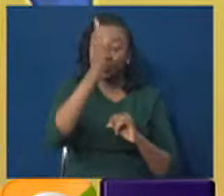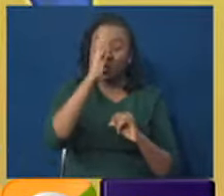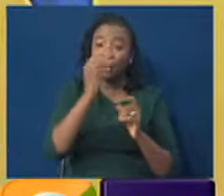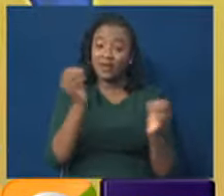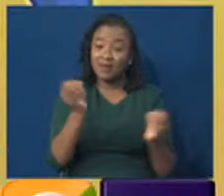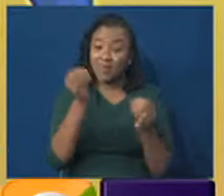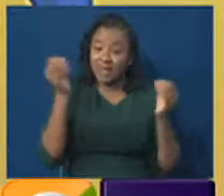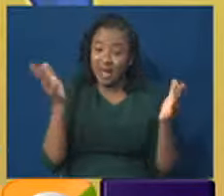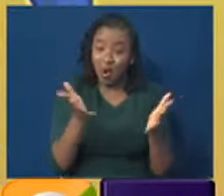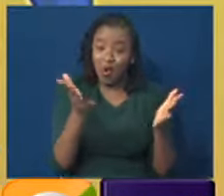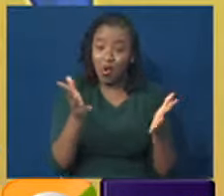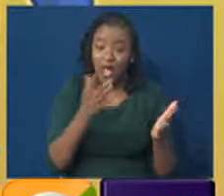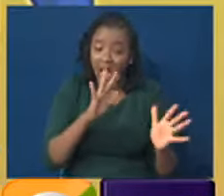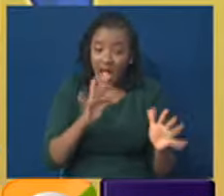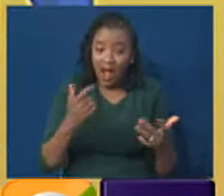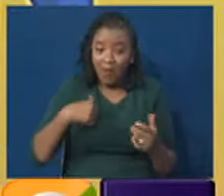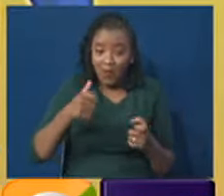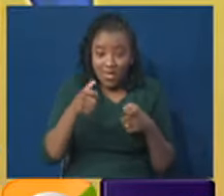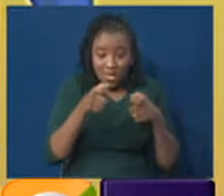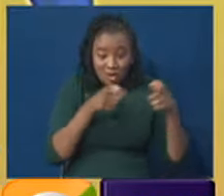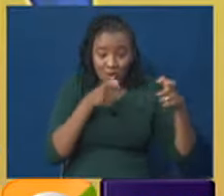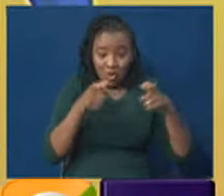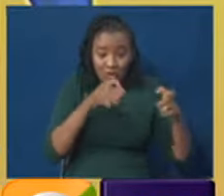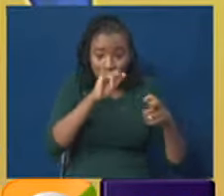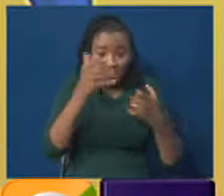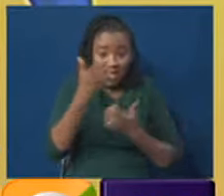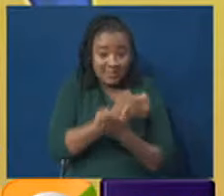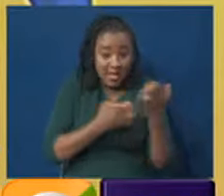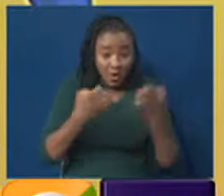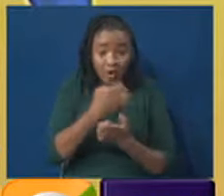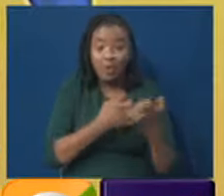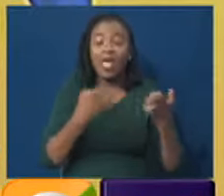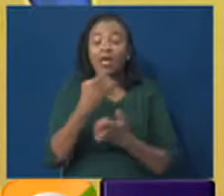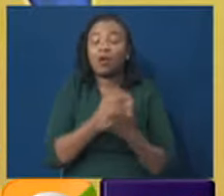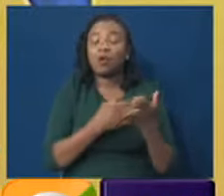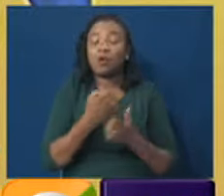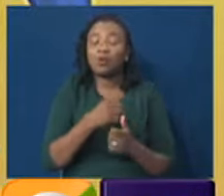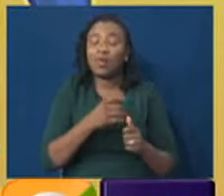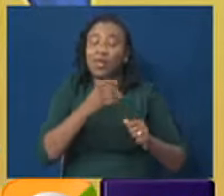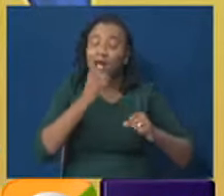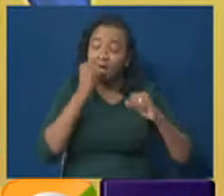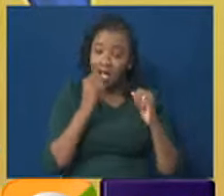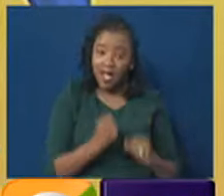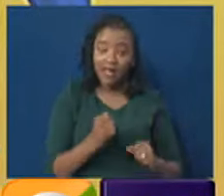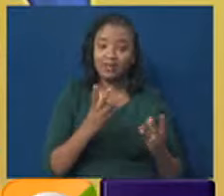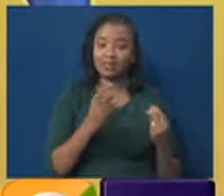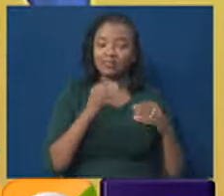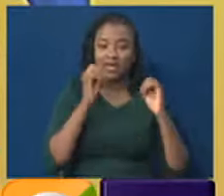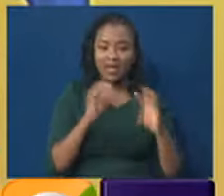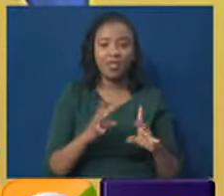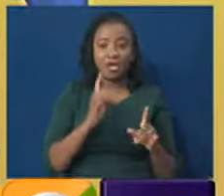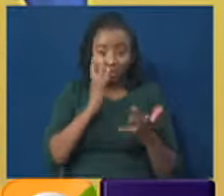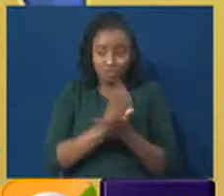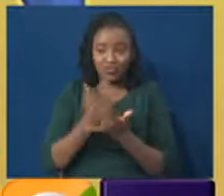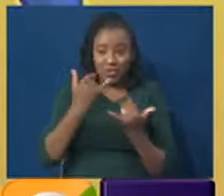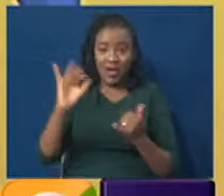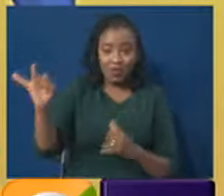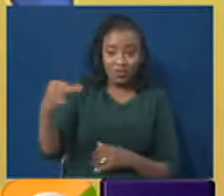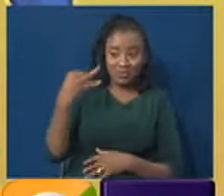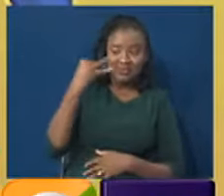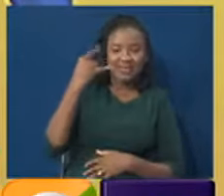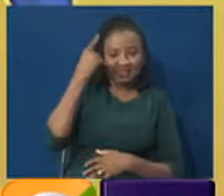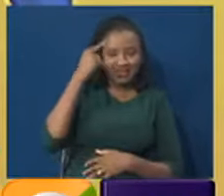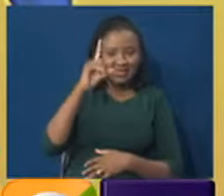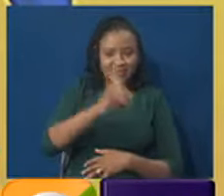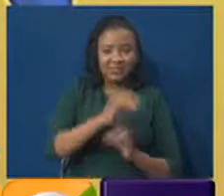ilikuwa taabani kabisa, iko katika ICU. Sasa hii unaweza kusema haijashuka. Lakini nikuambie